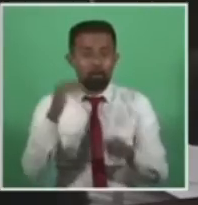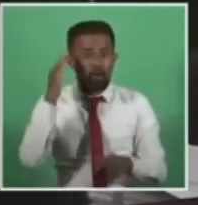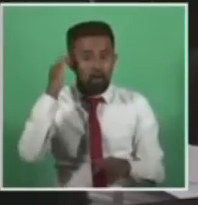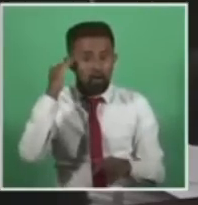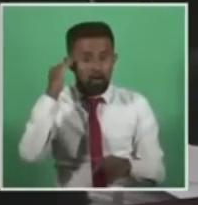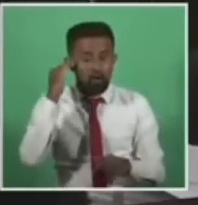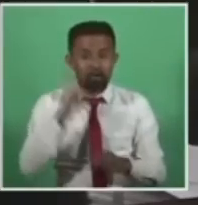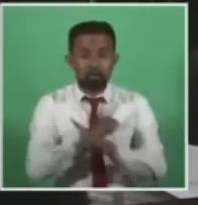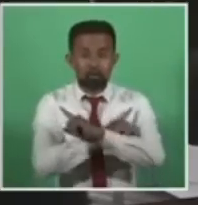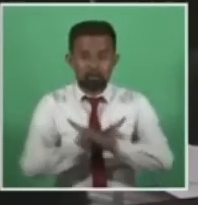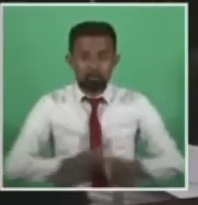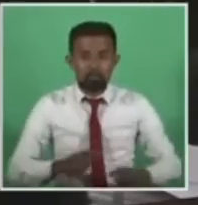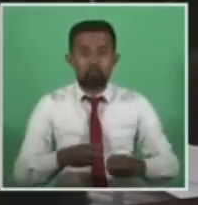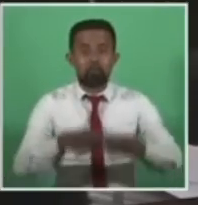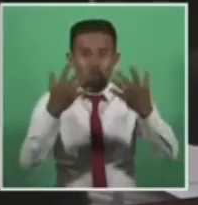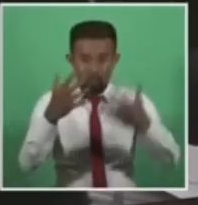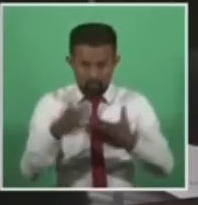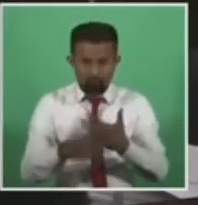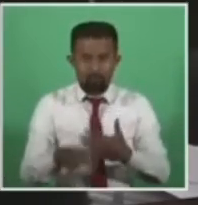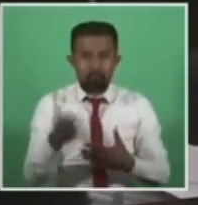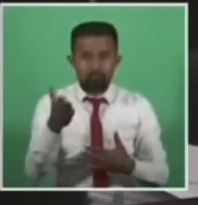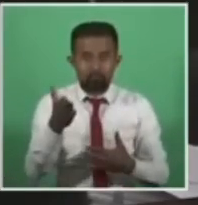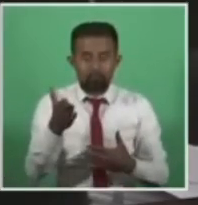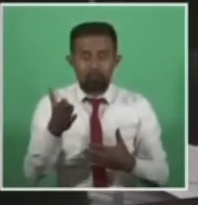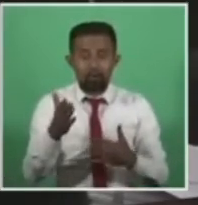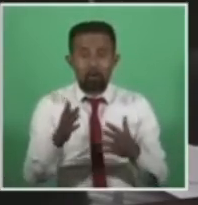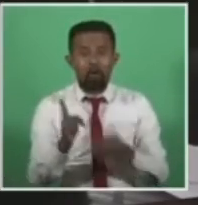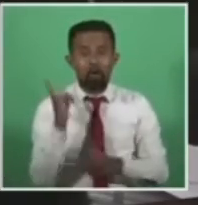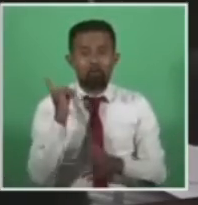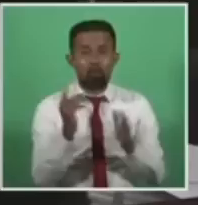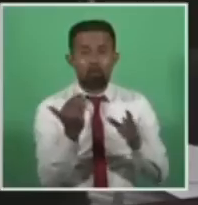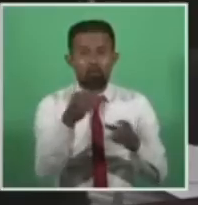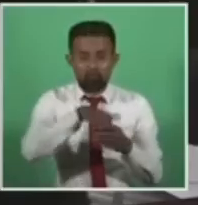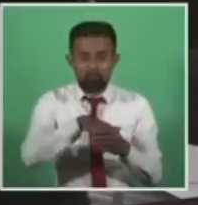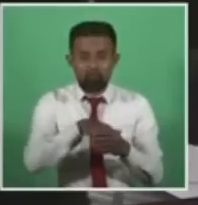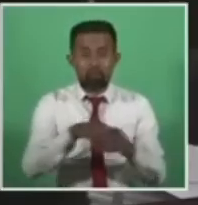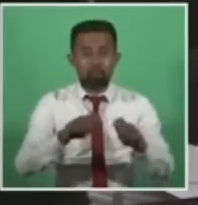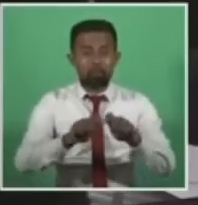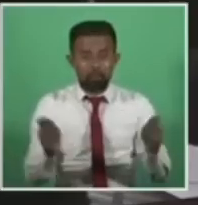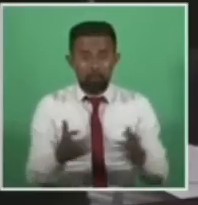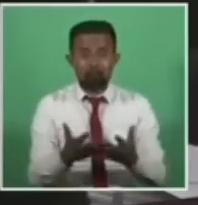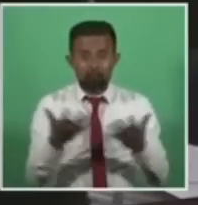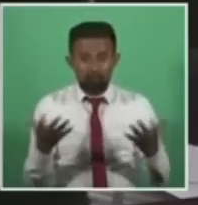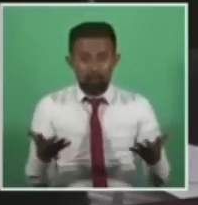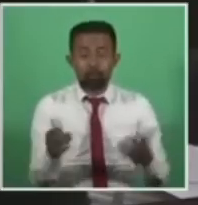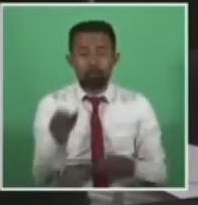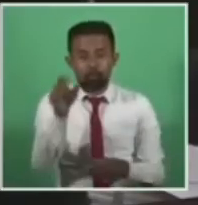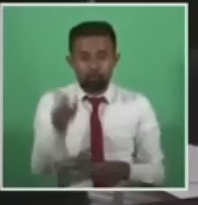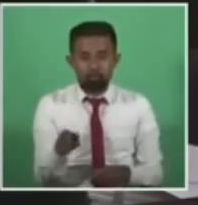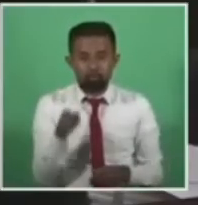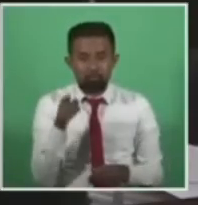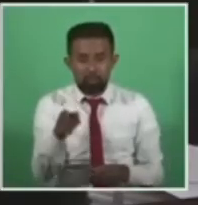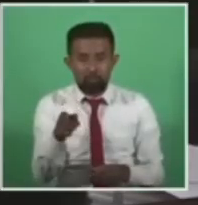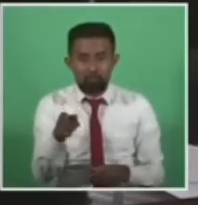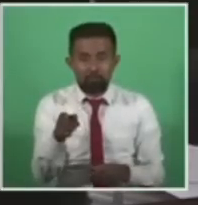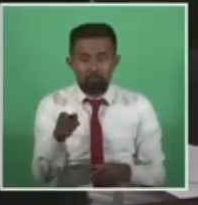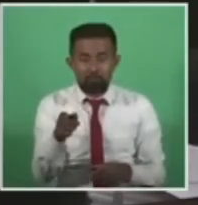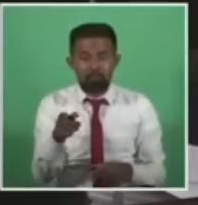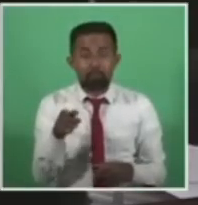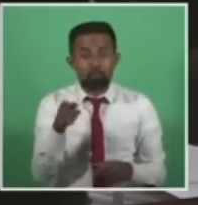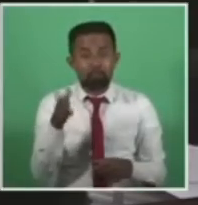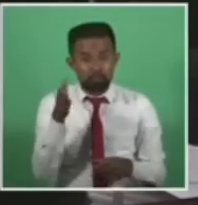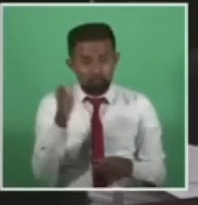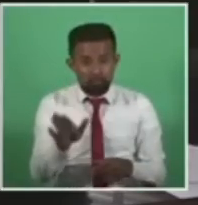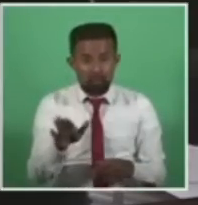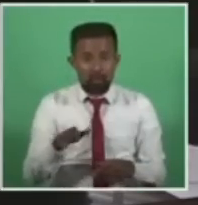කාන්තාවක් එල්.ටී.ටී.ඒ. බෝම්බ පිපිරුවා. හමුදා මූලස්ථානෙටත් බරපතල අලාභානි වුණා. ඔබතුමාට ඒක වැදිලා